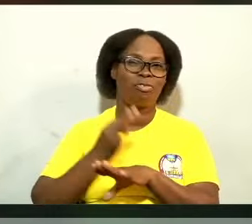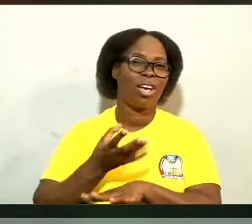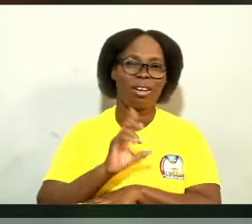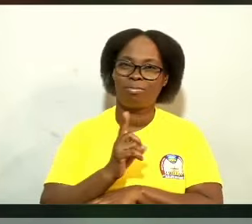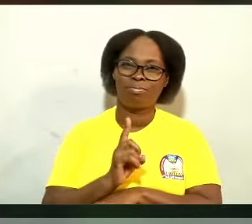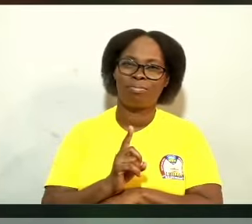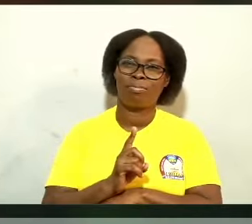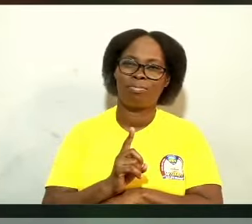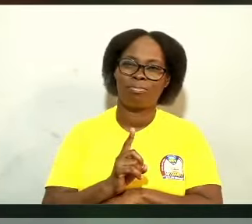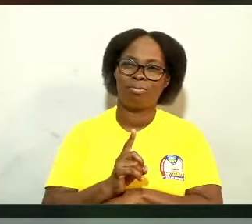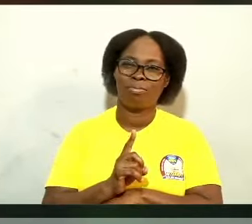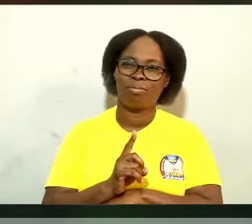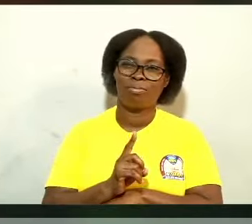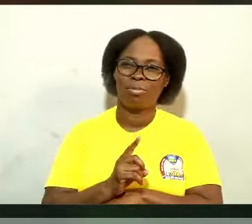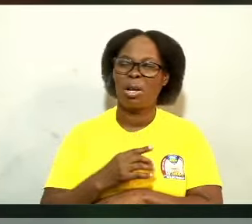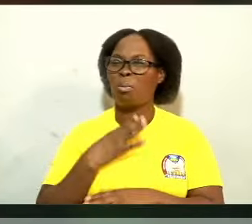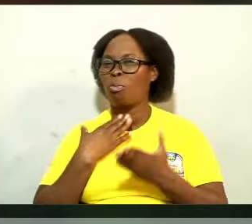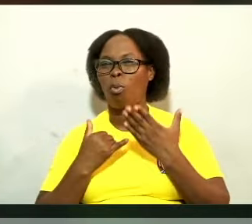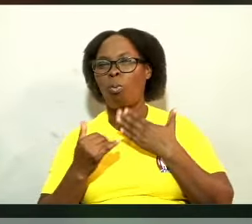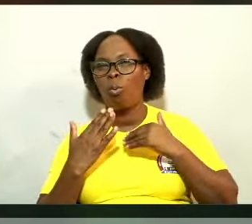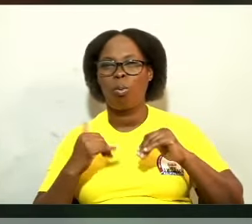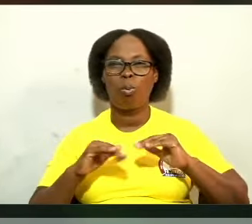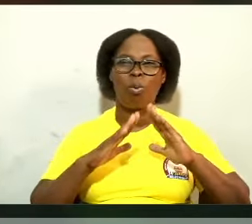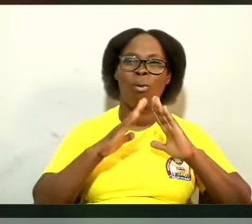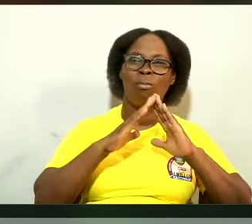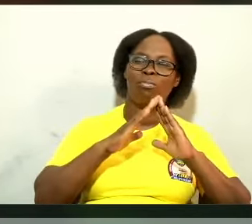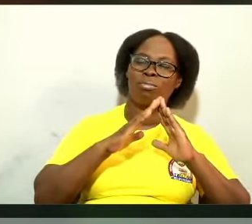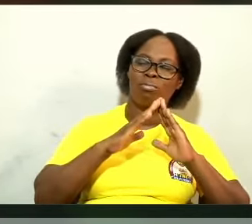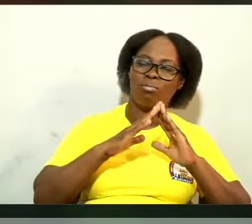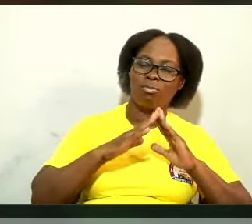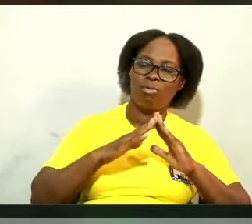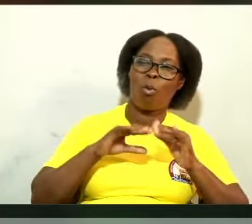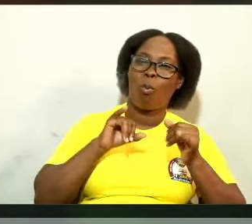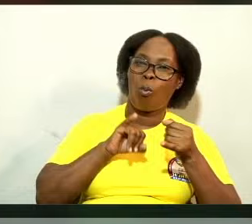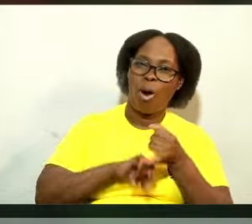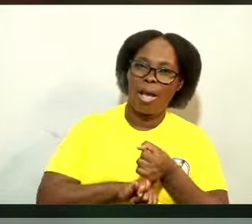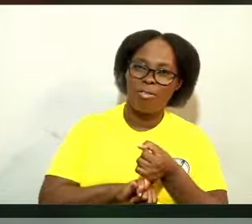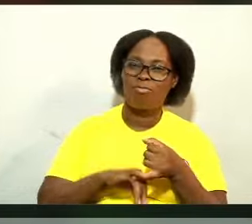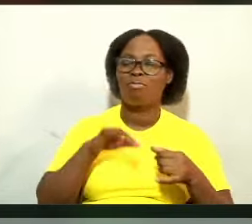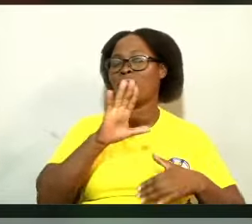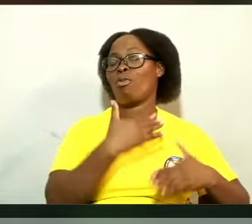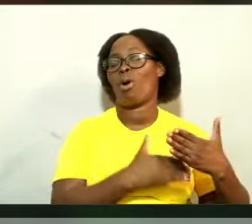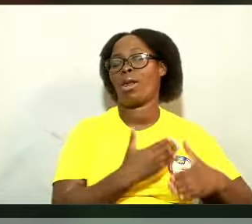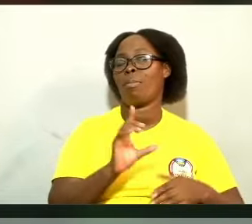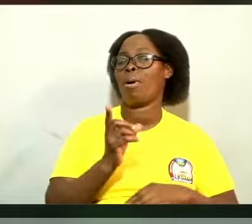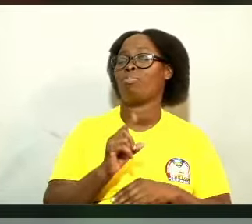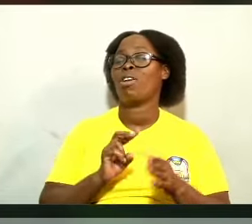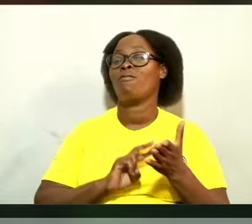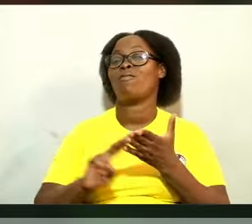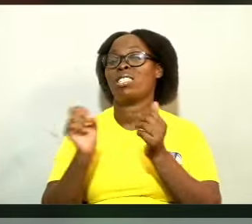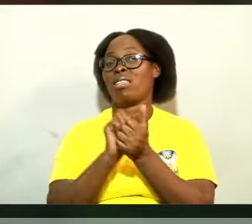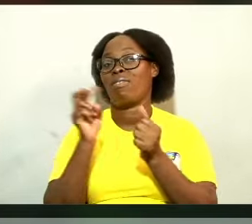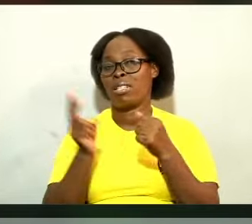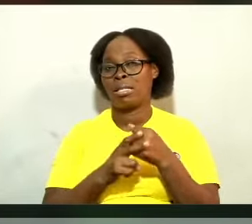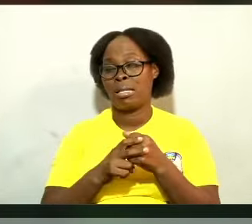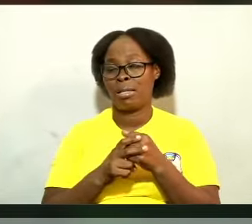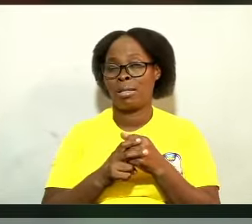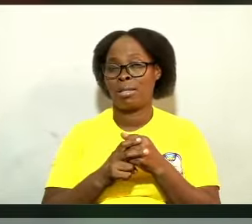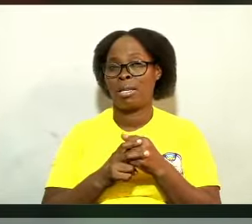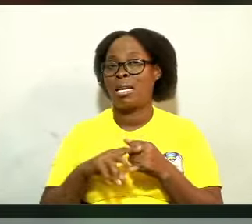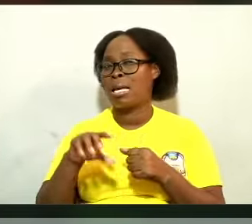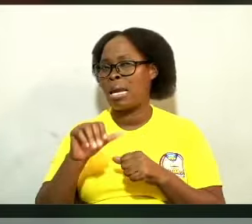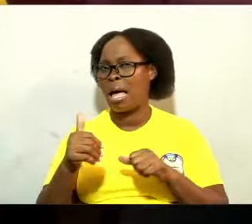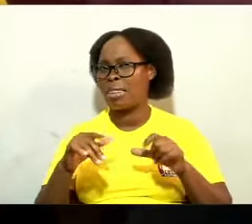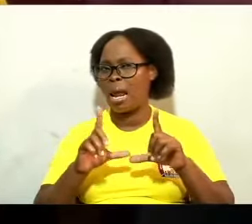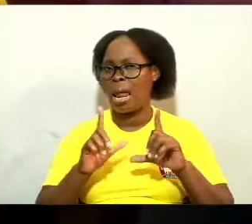Usitamani nyumba ya jirani yako. Usitamani mke wa jirani yako. Fungu la 17. Kwa maneno mengine,